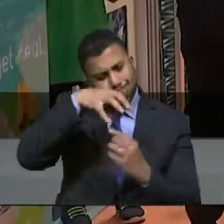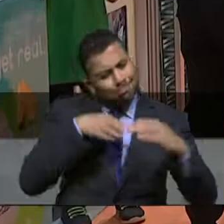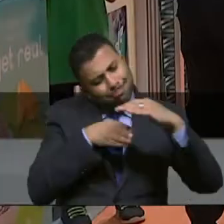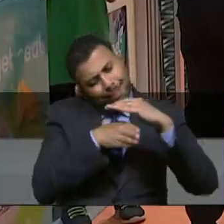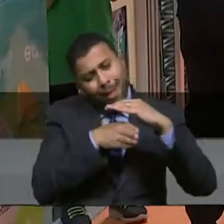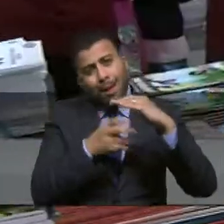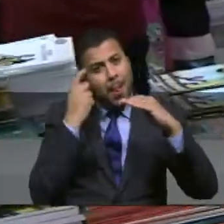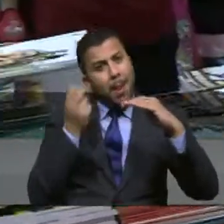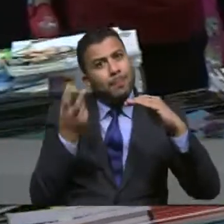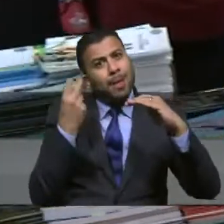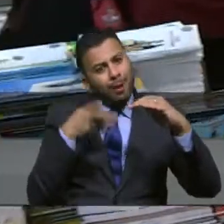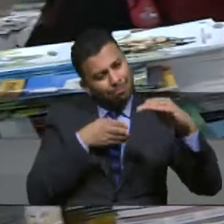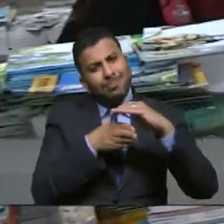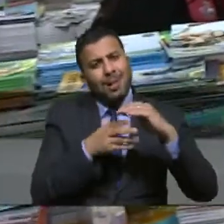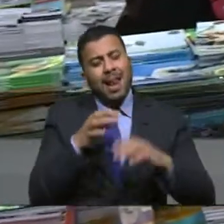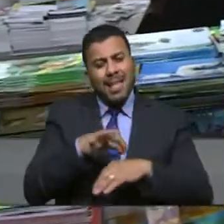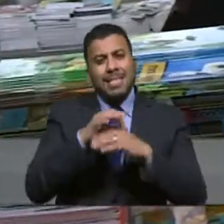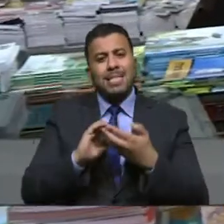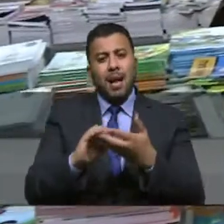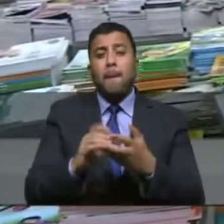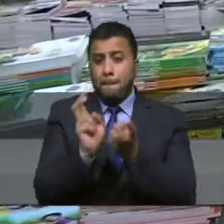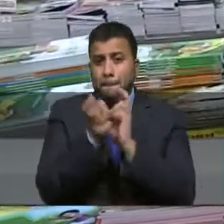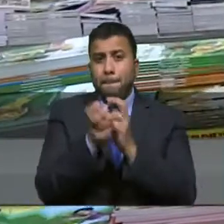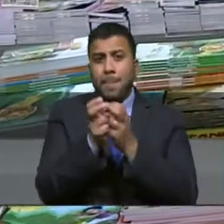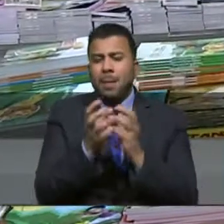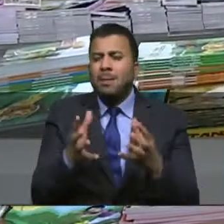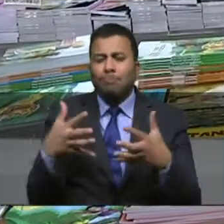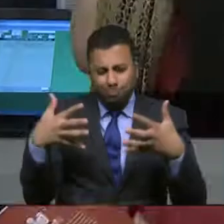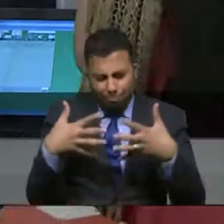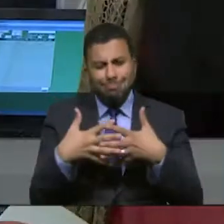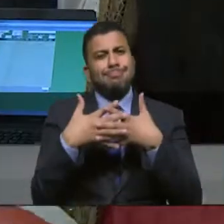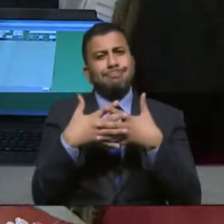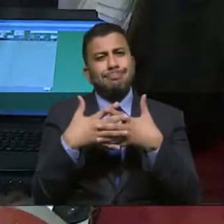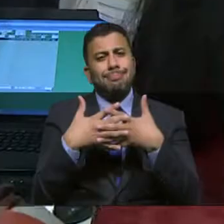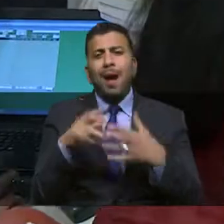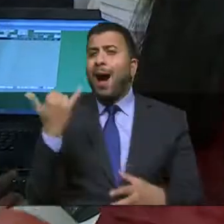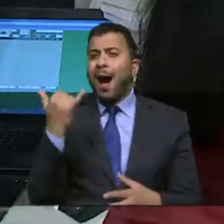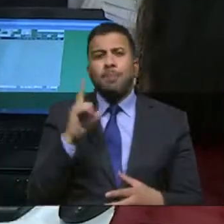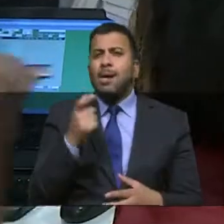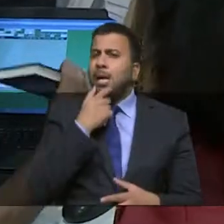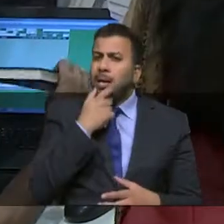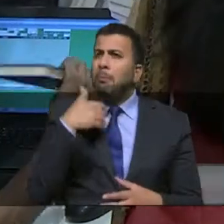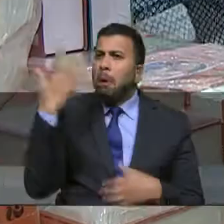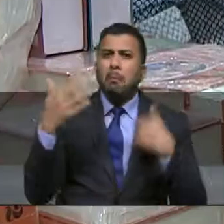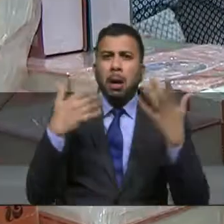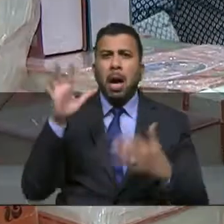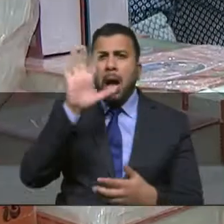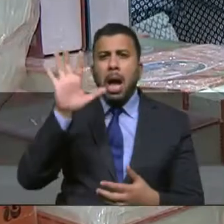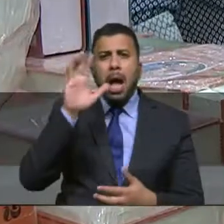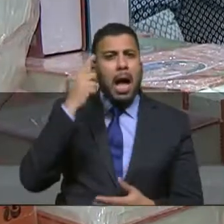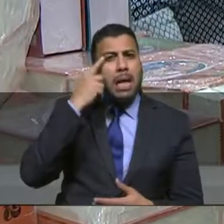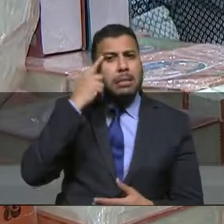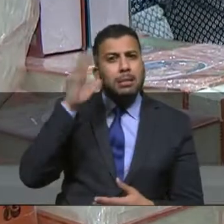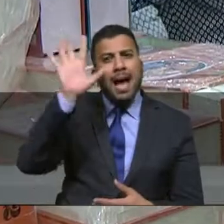بمختلف الإبداعات الإنسانية، يحتضن المعرض مزيجاً من الأجنحة غير العربية ومن بينها الجناح